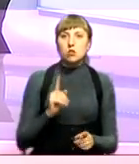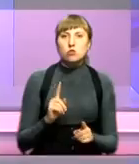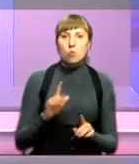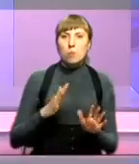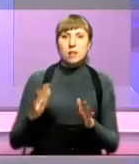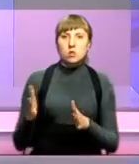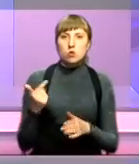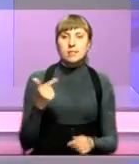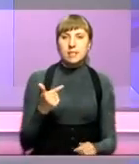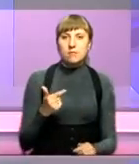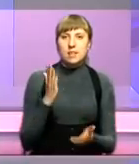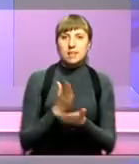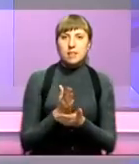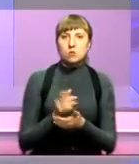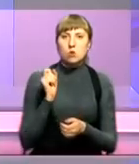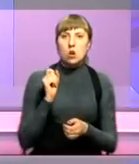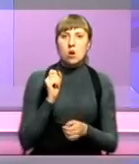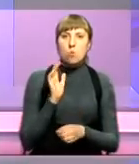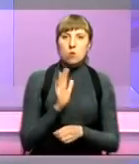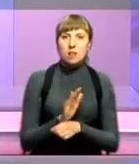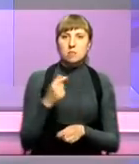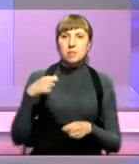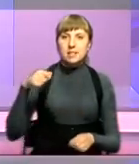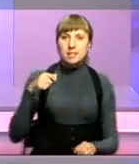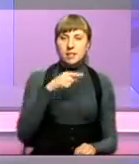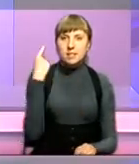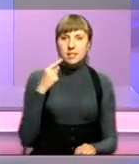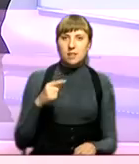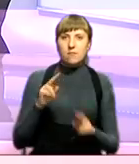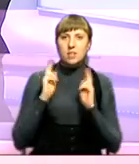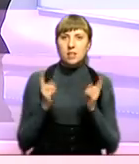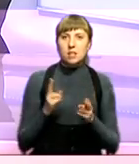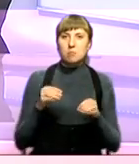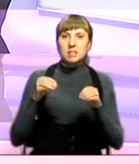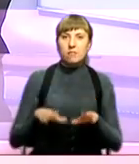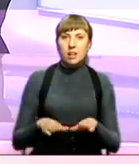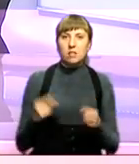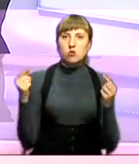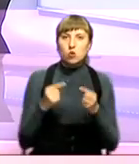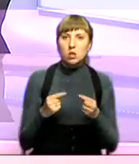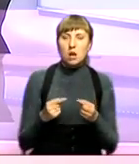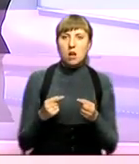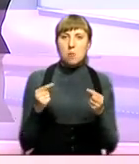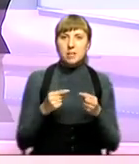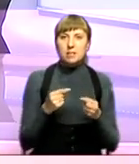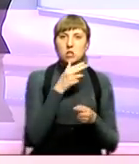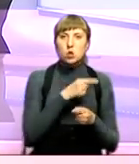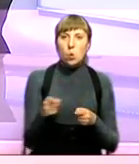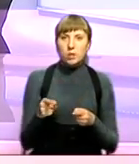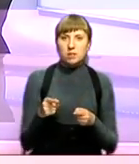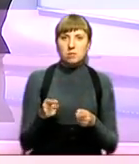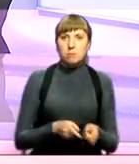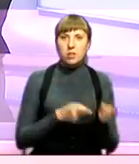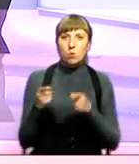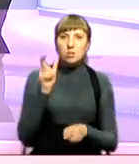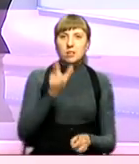Но есть указ президента Российской Федерации, есть соответствующие постановления, четко определены сроки перехода. Поэтому